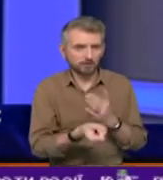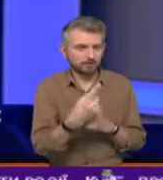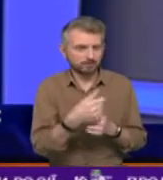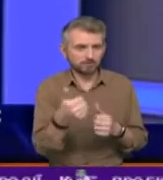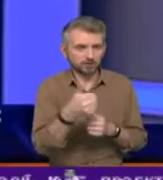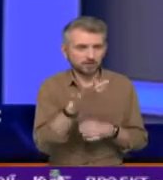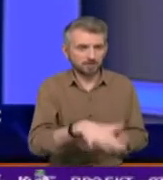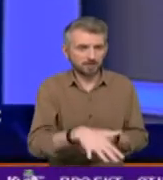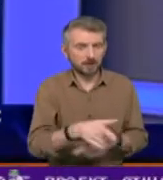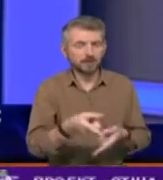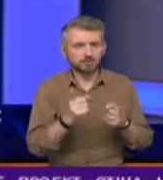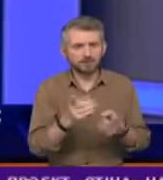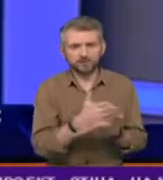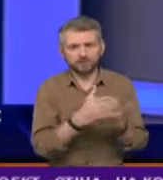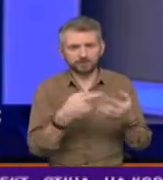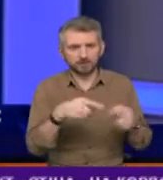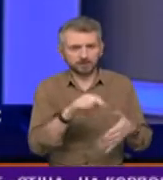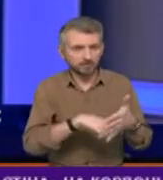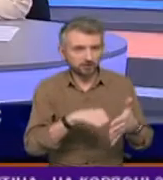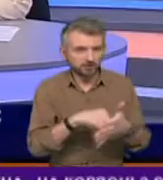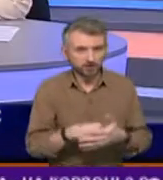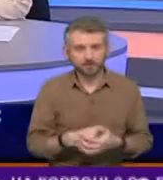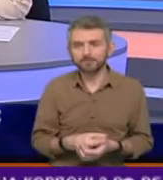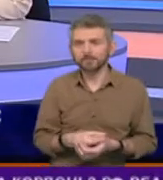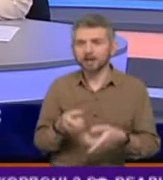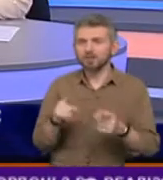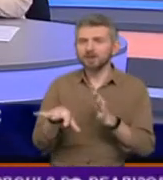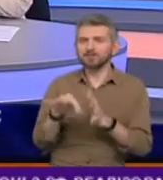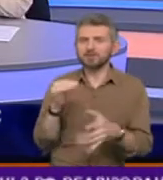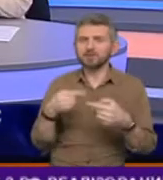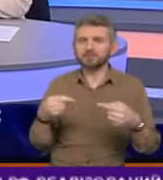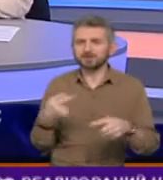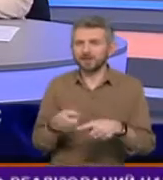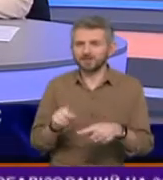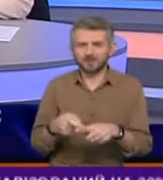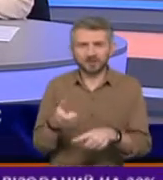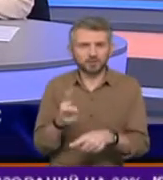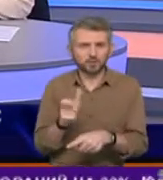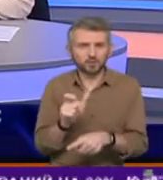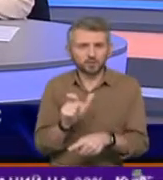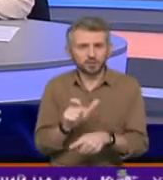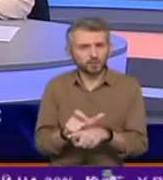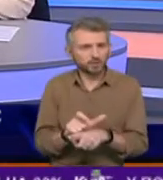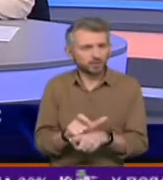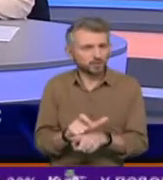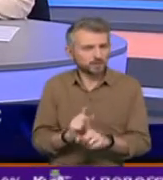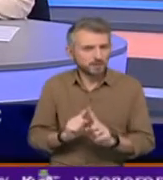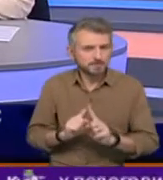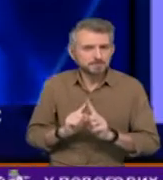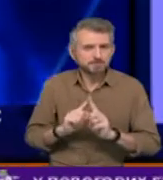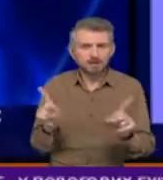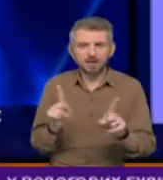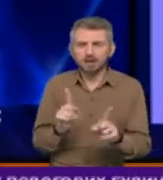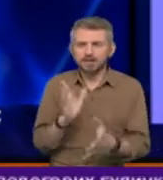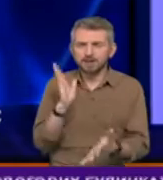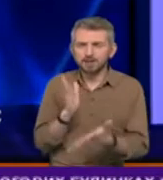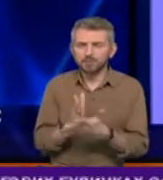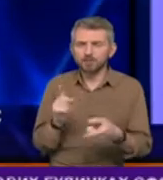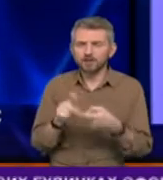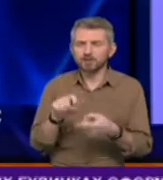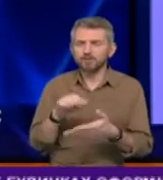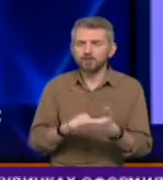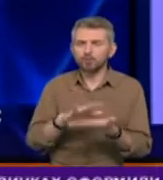згадували і про, носіїв інших мов. Там так само плюс-мінус ситуація чи ні? Бо як ви кажете, дискусія в нас була з